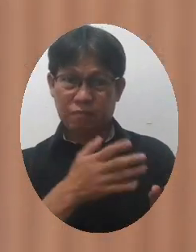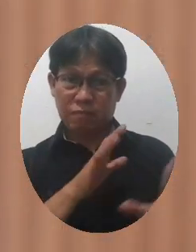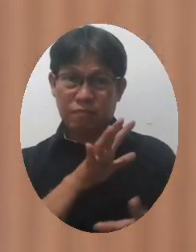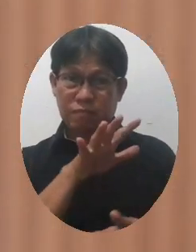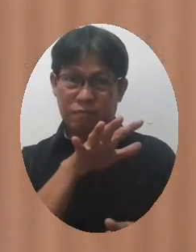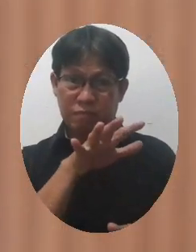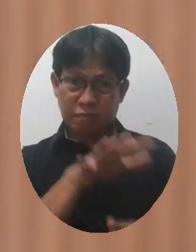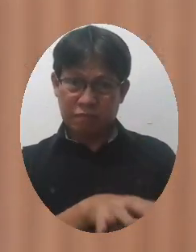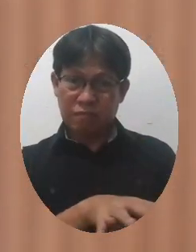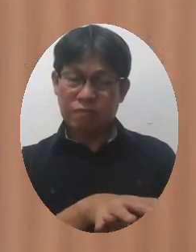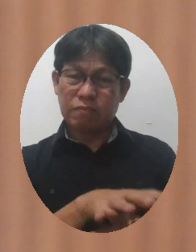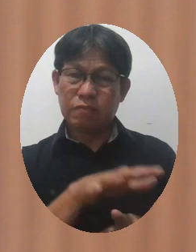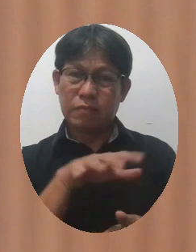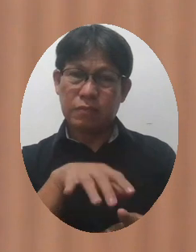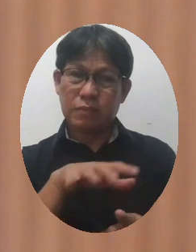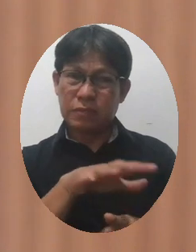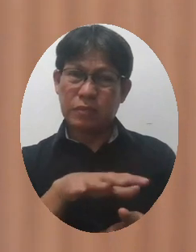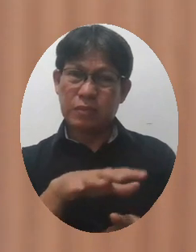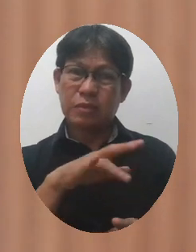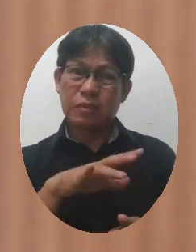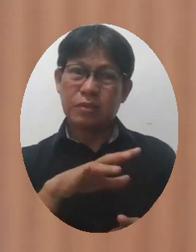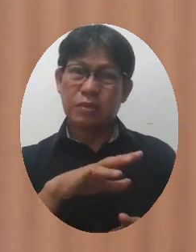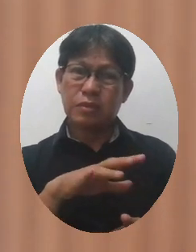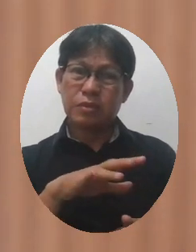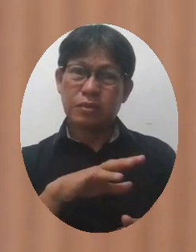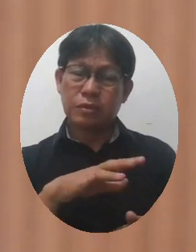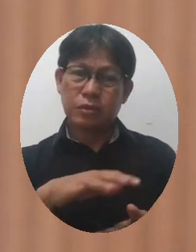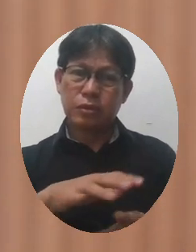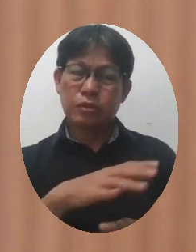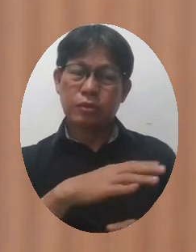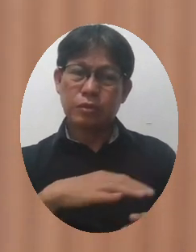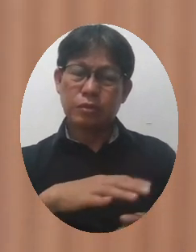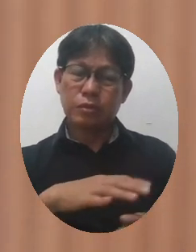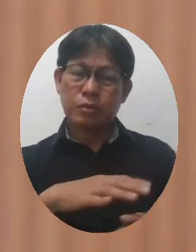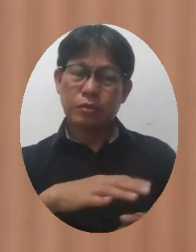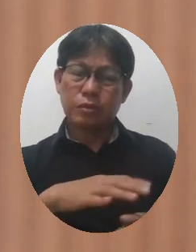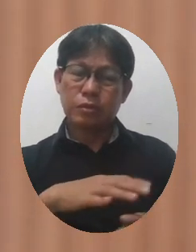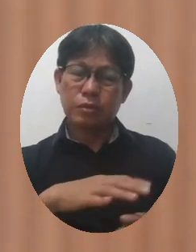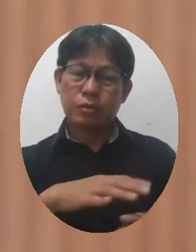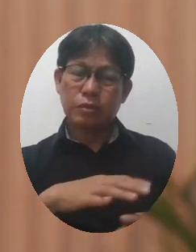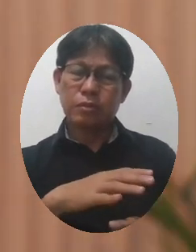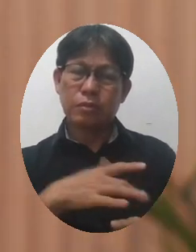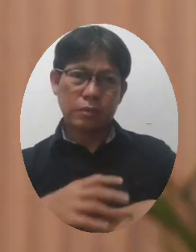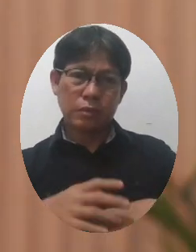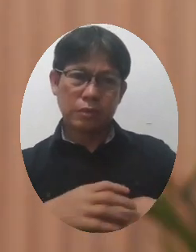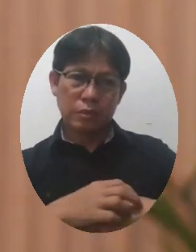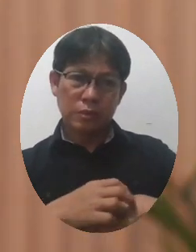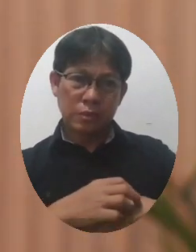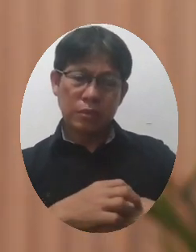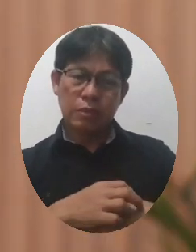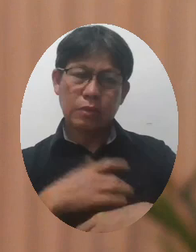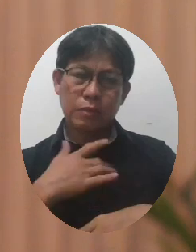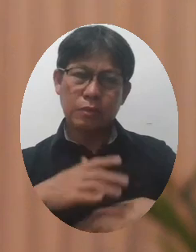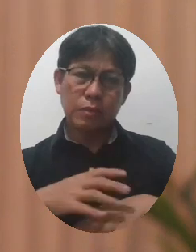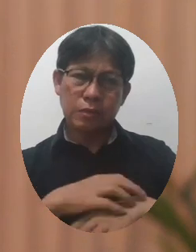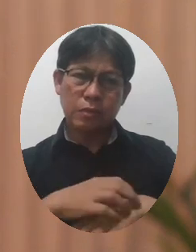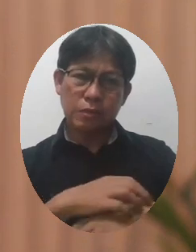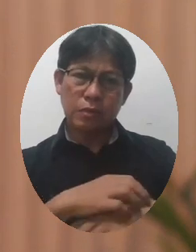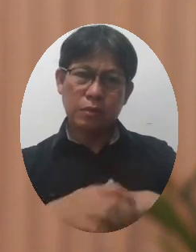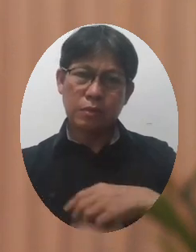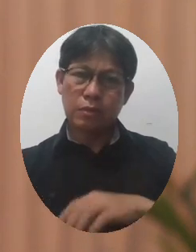na meron ng schistosome ay pwedeng magkaroon ng pangangati o tinatawag naming swimmer's itch, no? So kung kunyari tayo